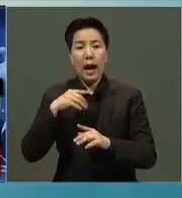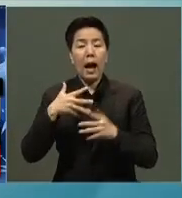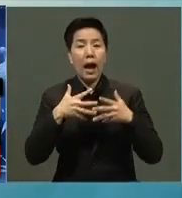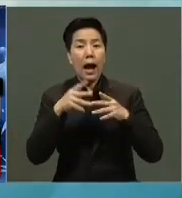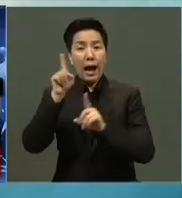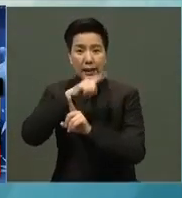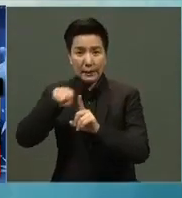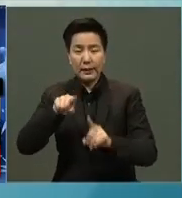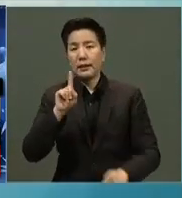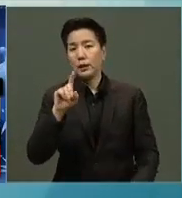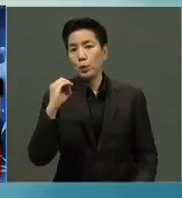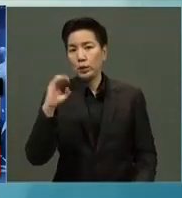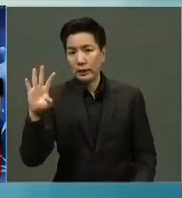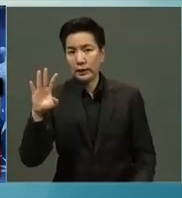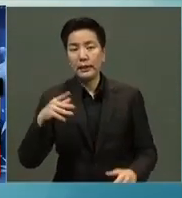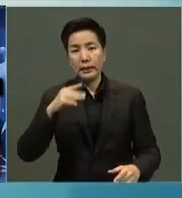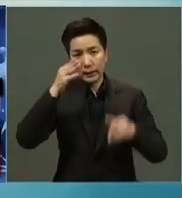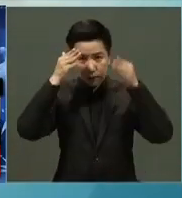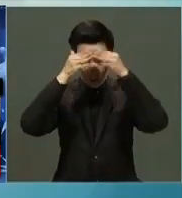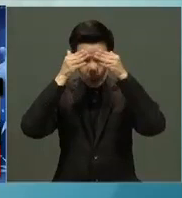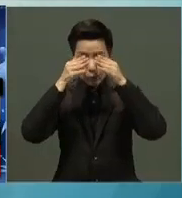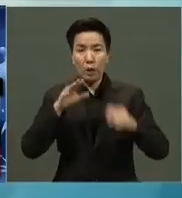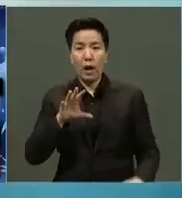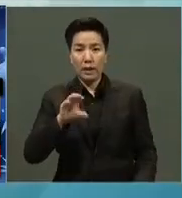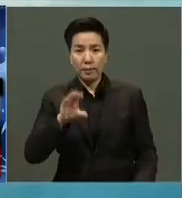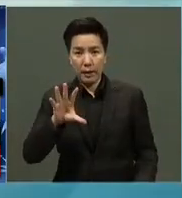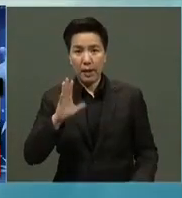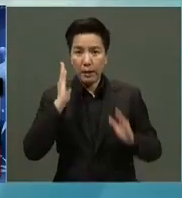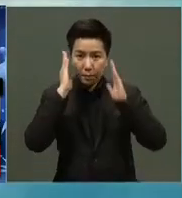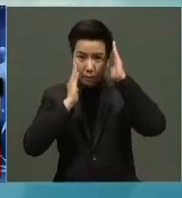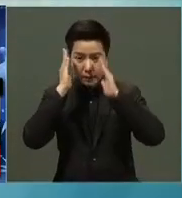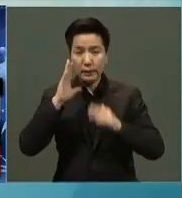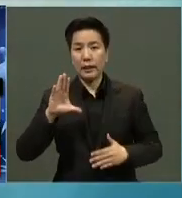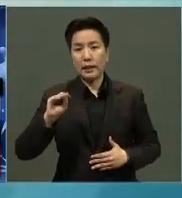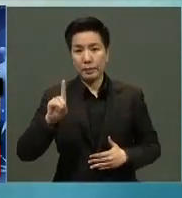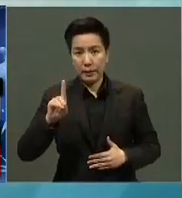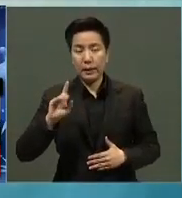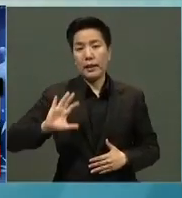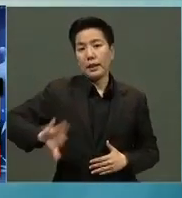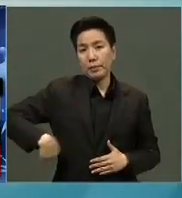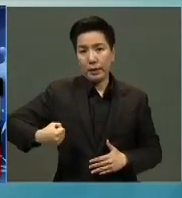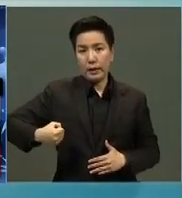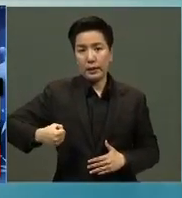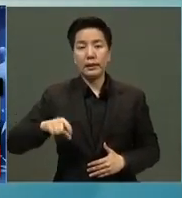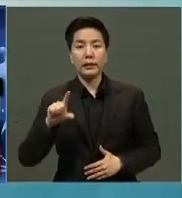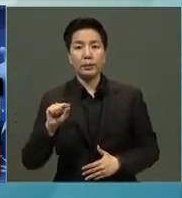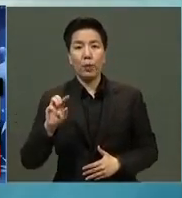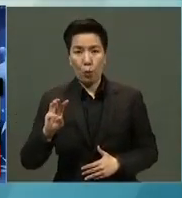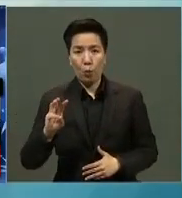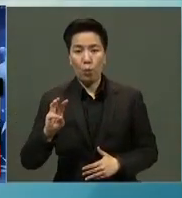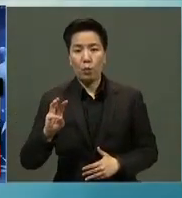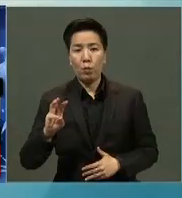104รายปีโดนีเซีย 55มาเลเซีย 51กัมพูชา 26